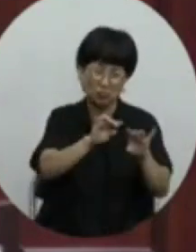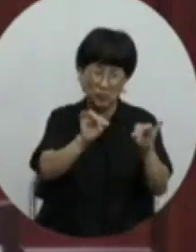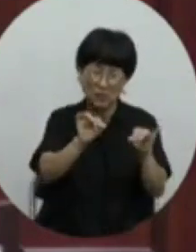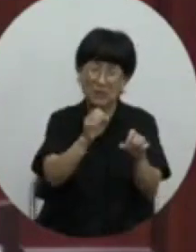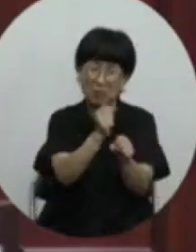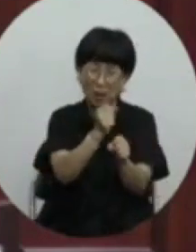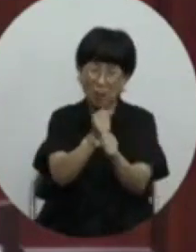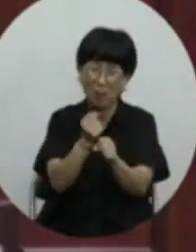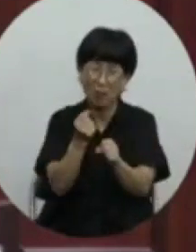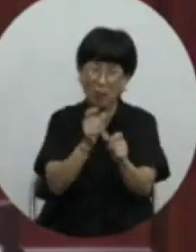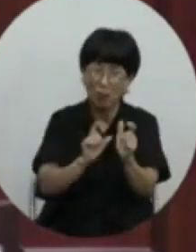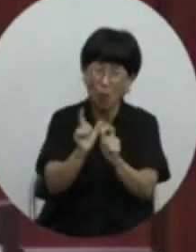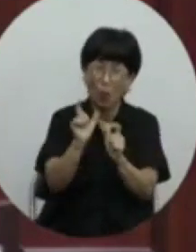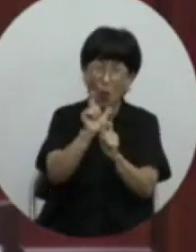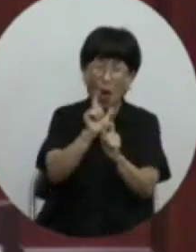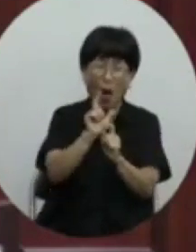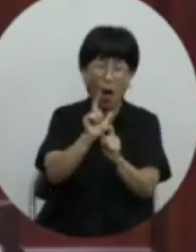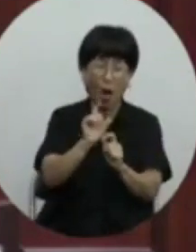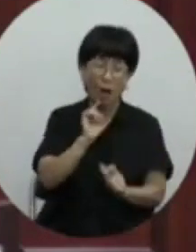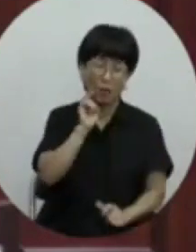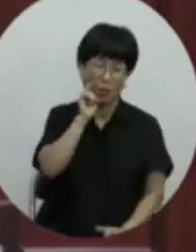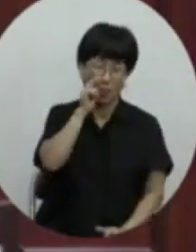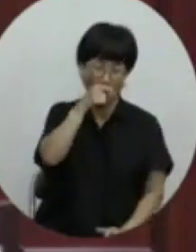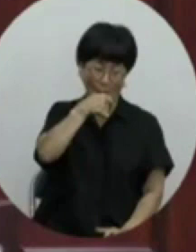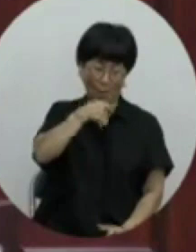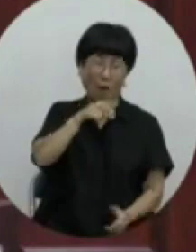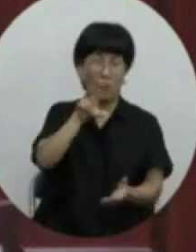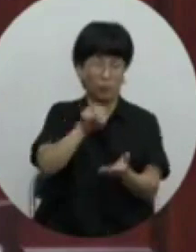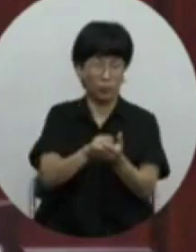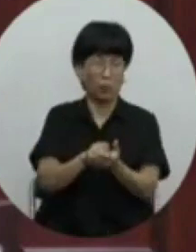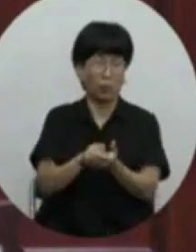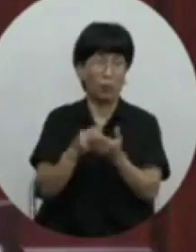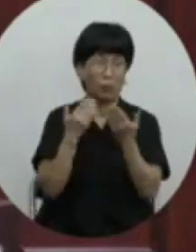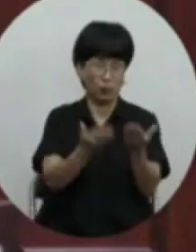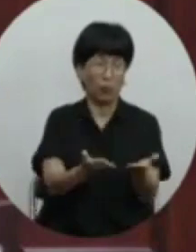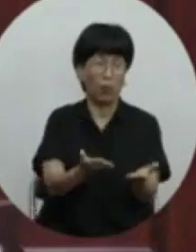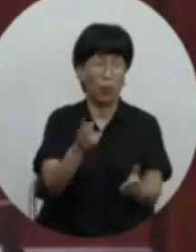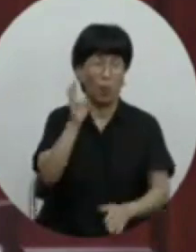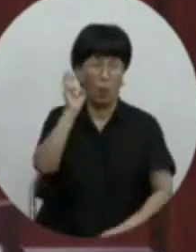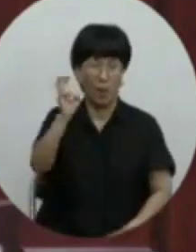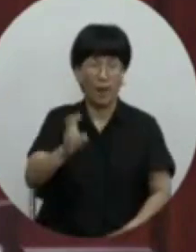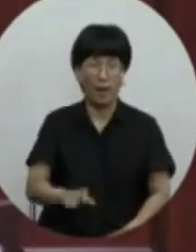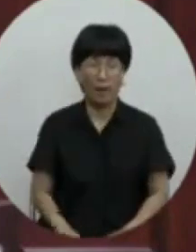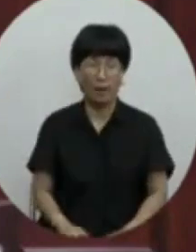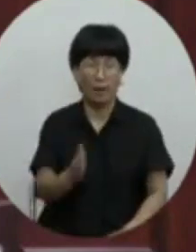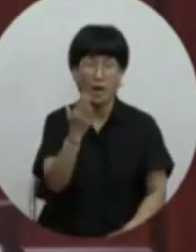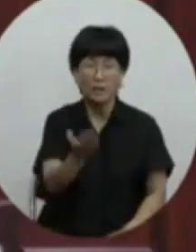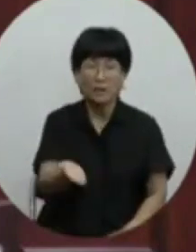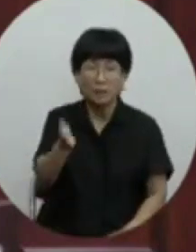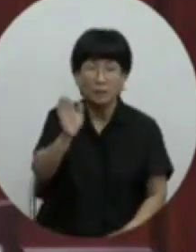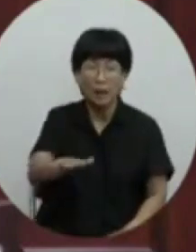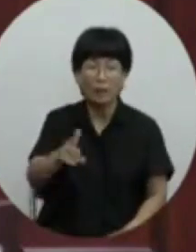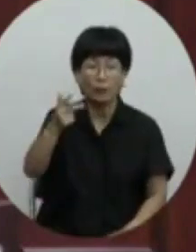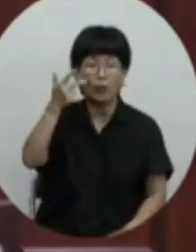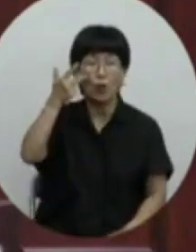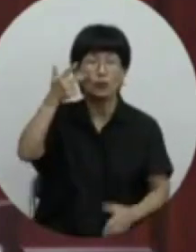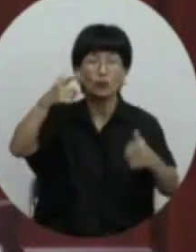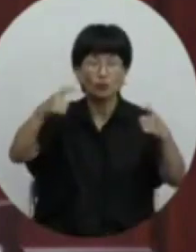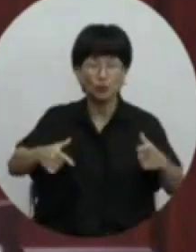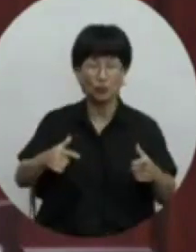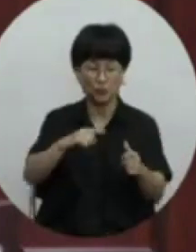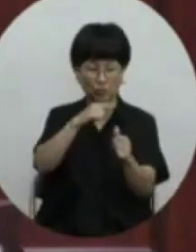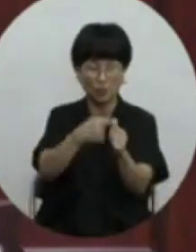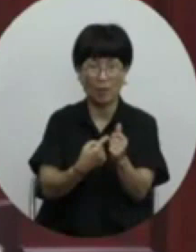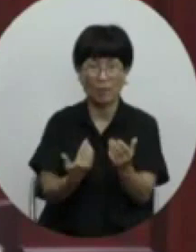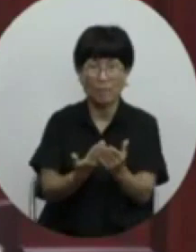일으켜 더 큰 오염원이 될 수 있을 것입니다. 그러나 여주 천연가스